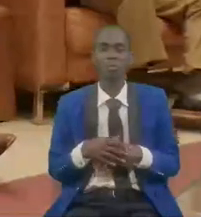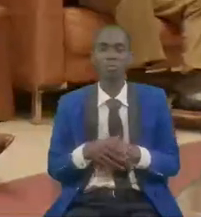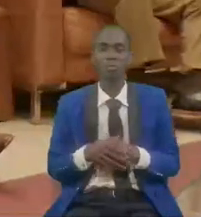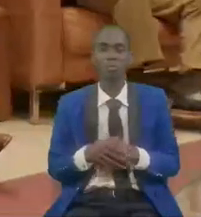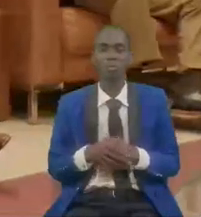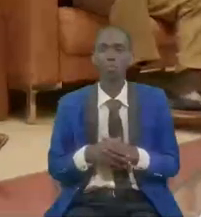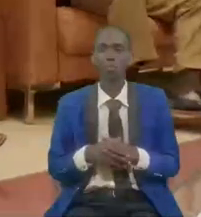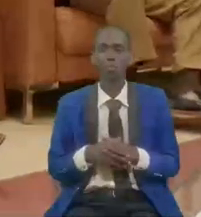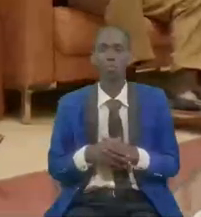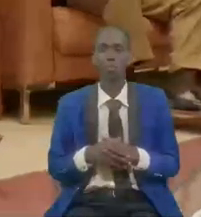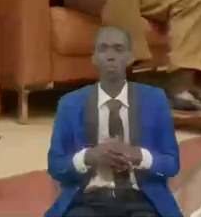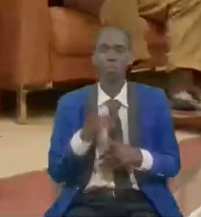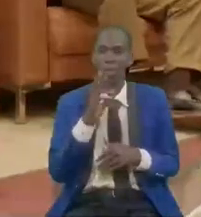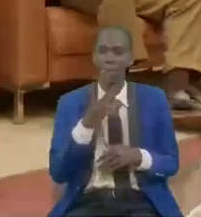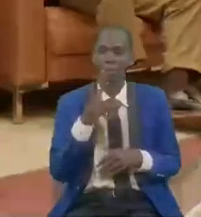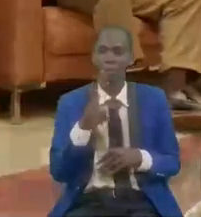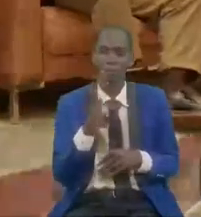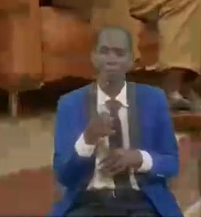Est-ce que vous avez blessé?